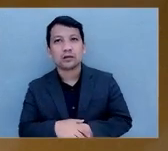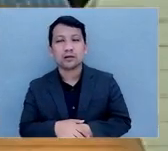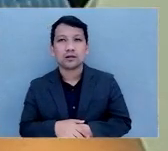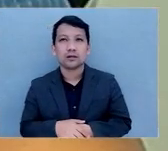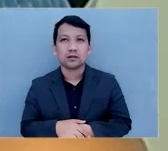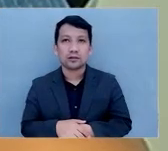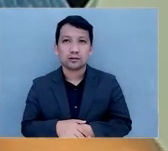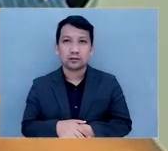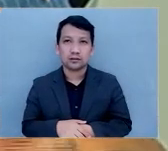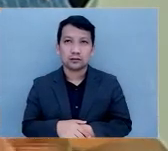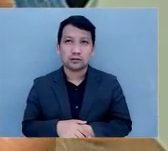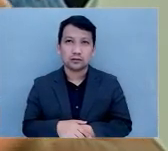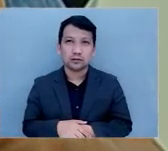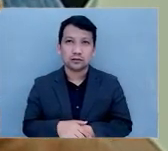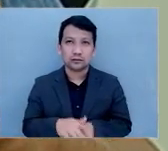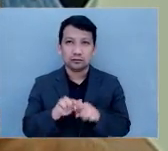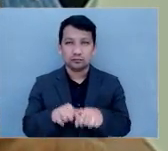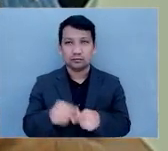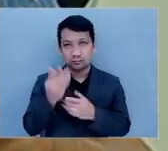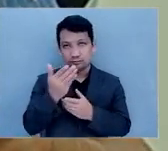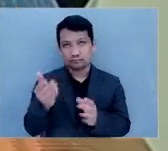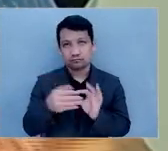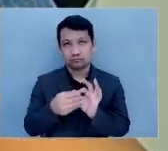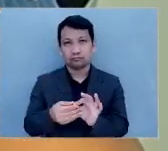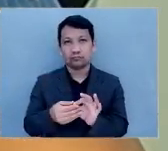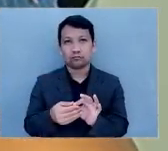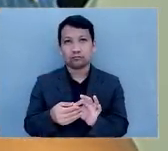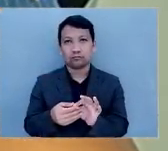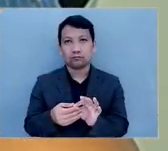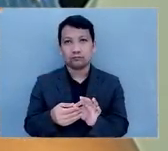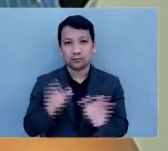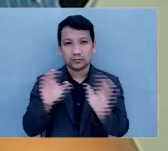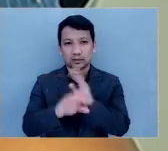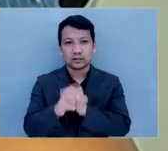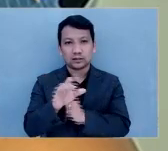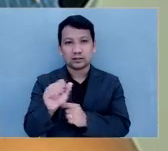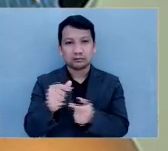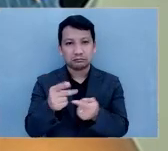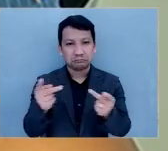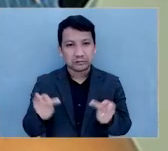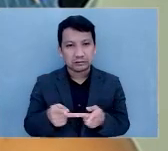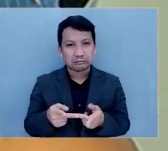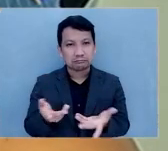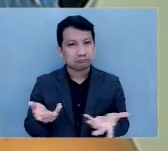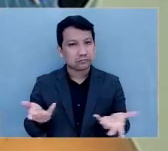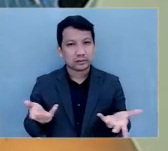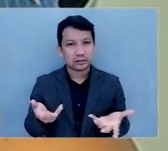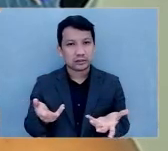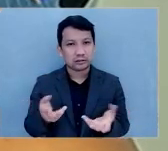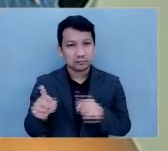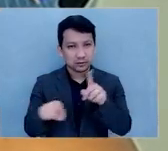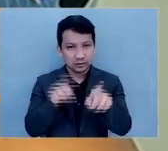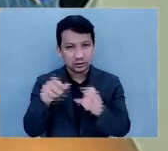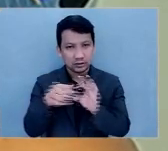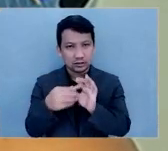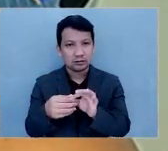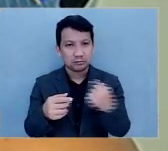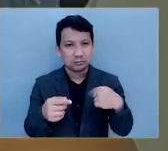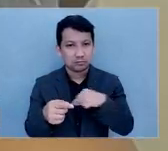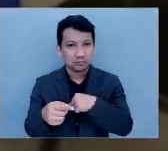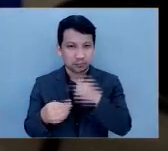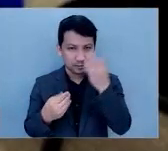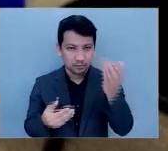po sa ano mo mga tao na nasa nasa crime scene na napagtanungan natin na meron po talagang